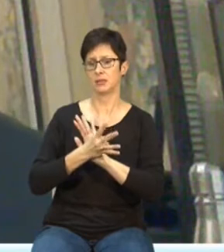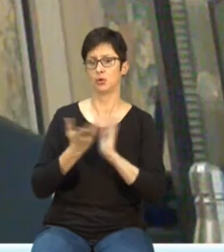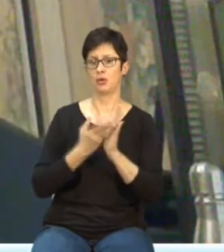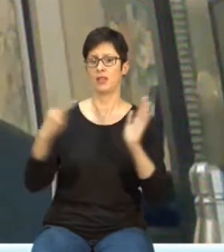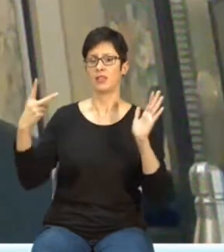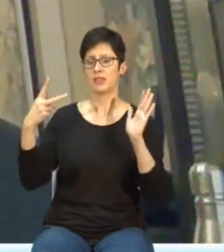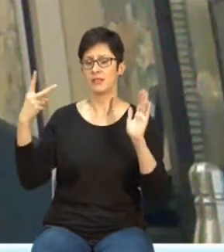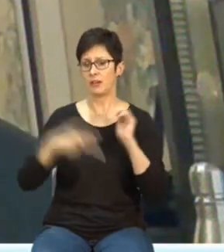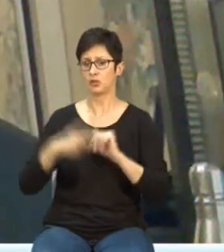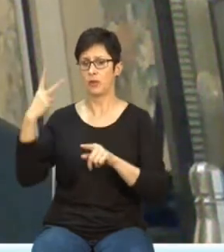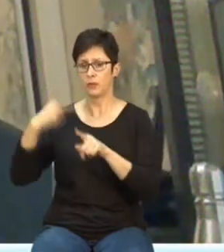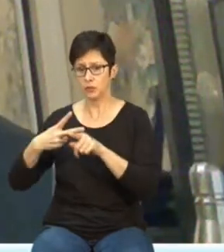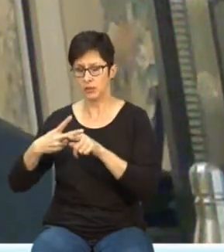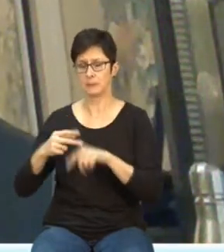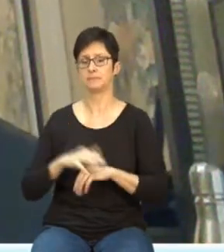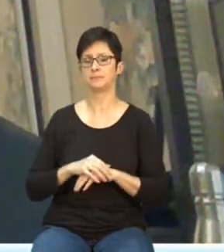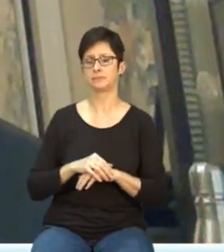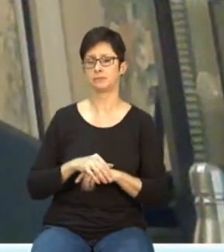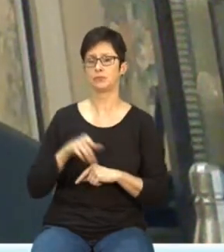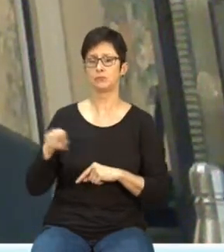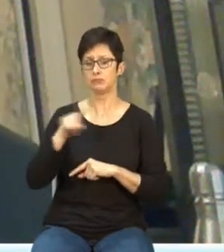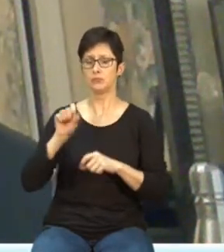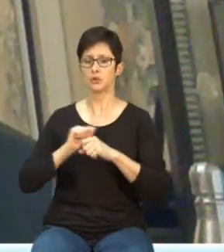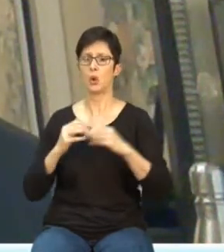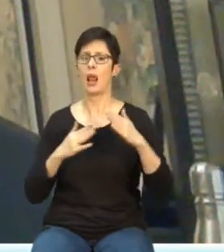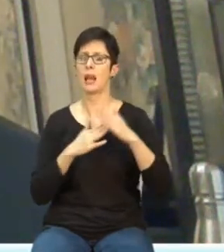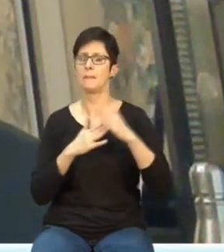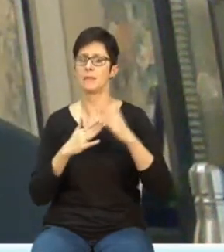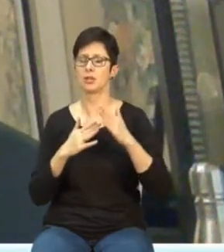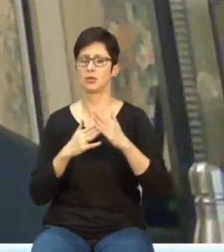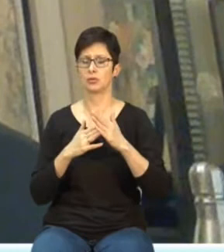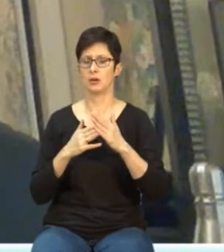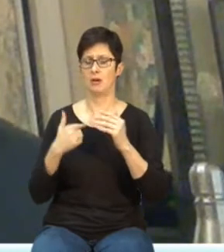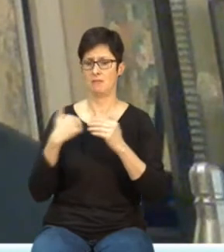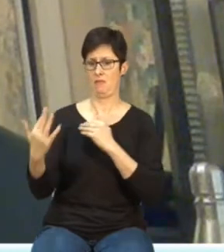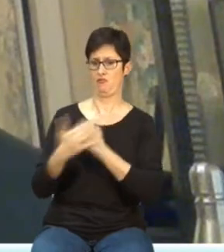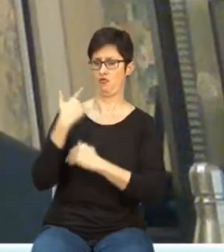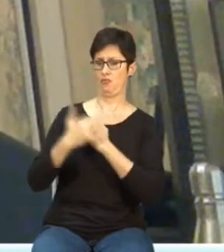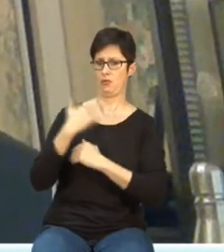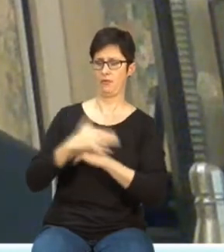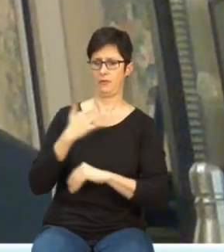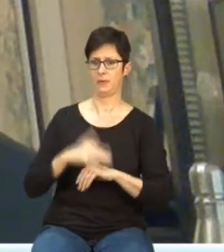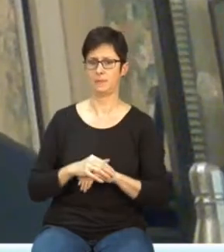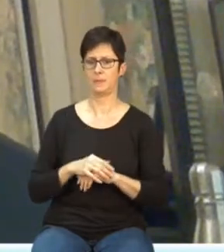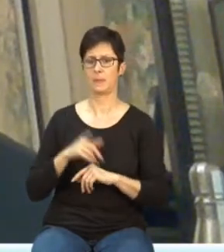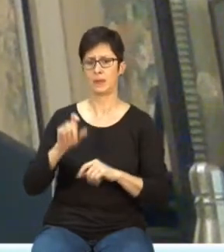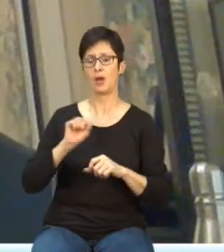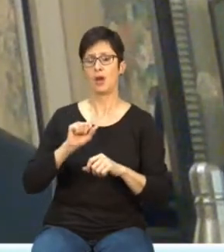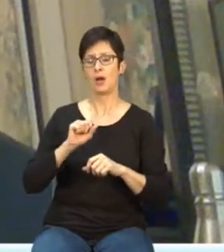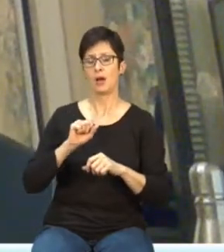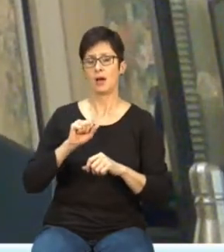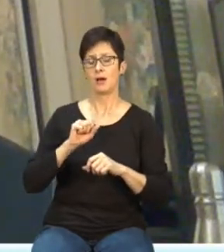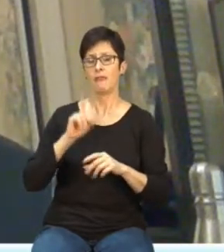2020 roku one odnoszą się do limitów ekspozycji Oczywiście te limity biorąc pod uwagę kwestie bezpieczeństwa